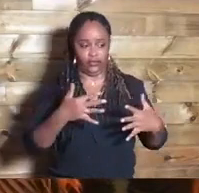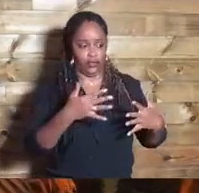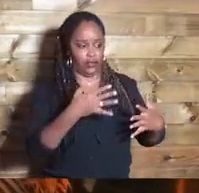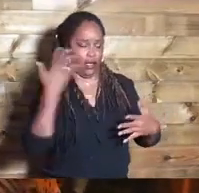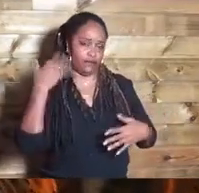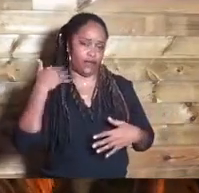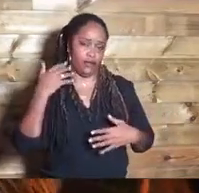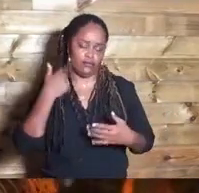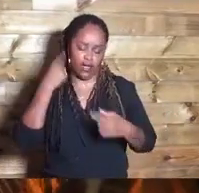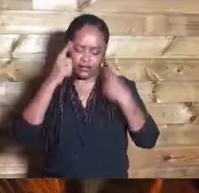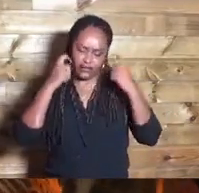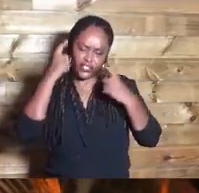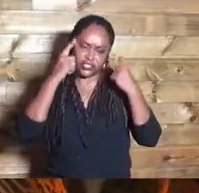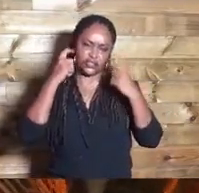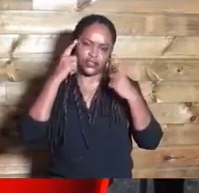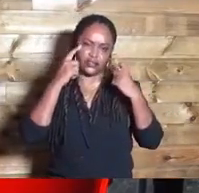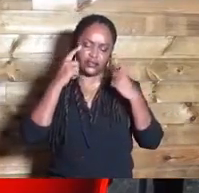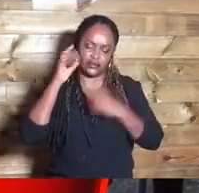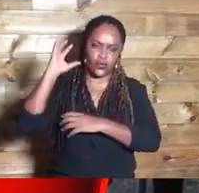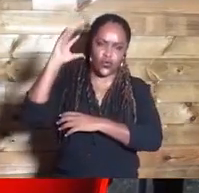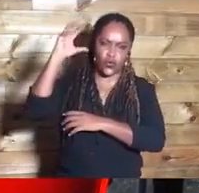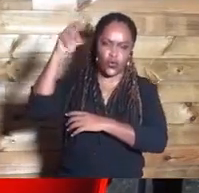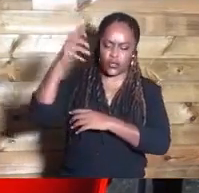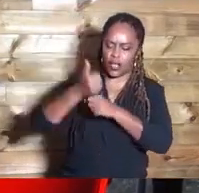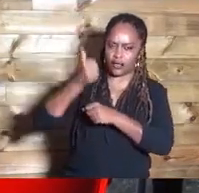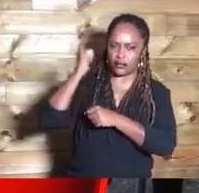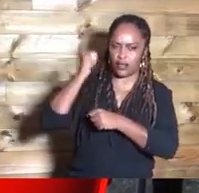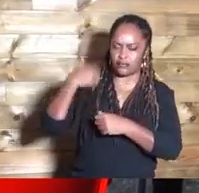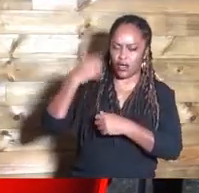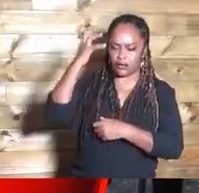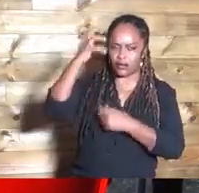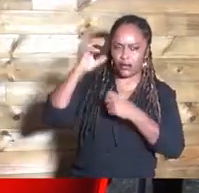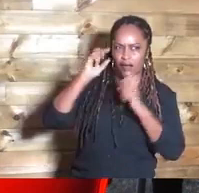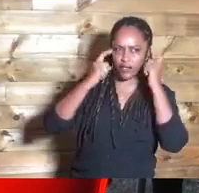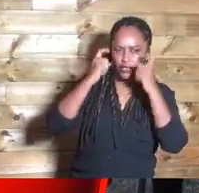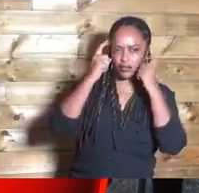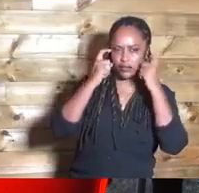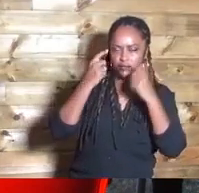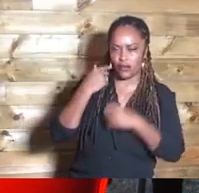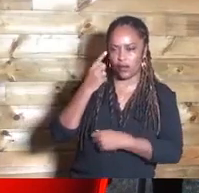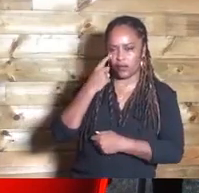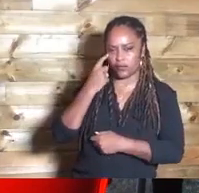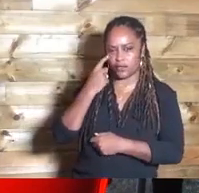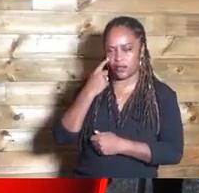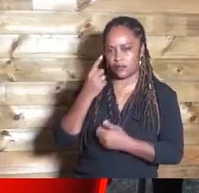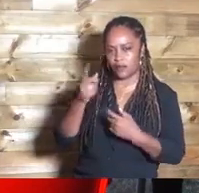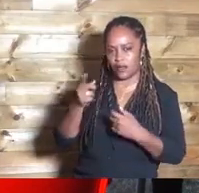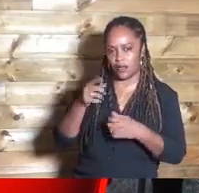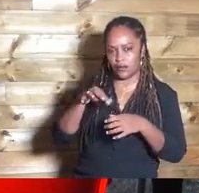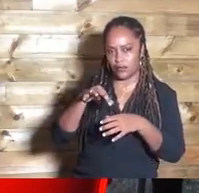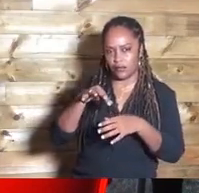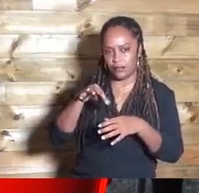Et depuis nous joindre en août, celle qui t'en a voué, c'est que nous pas tout seuls qui a songé sans quoi en